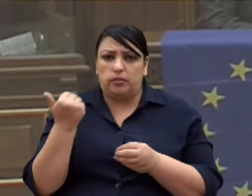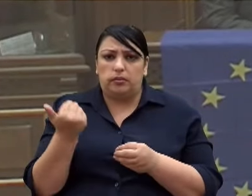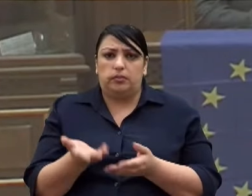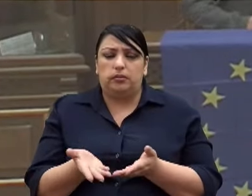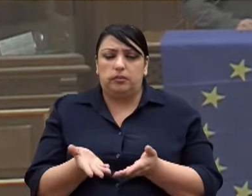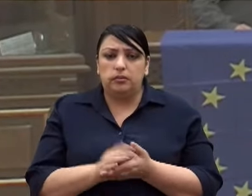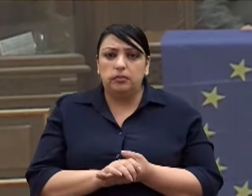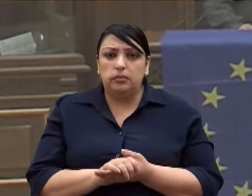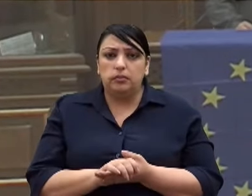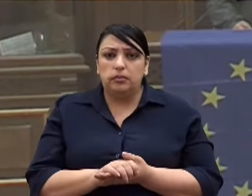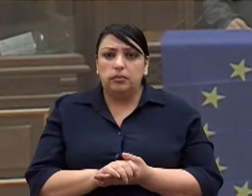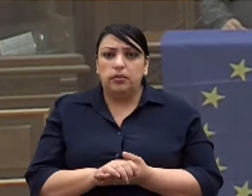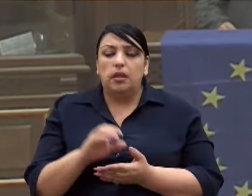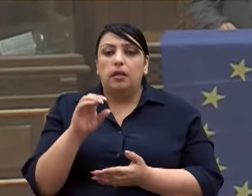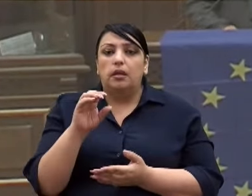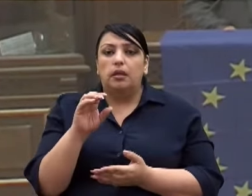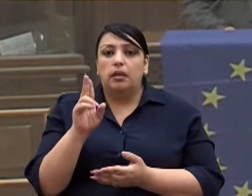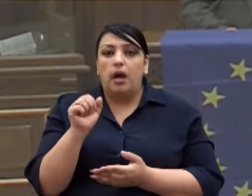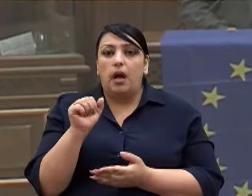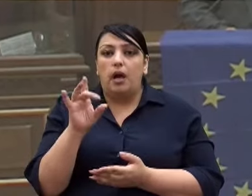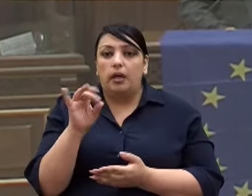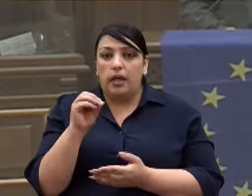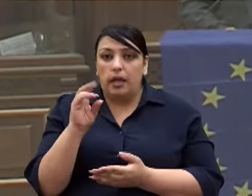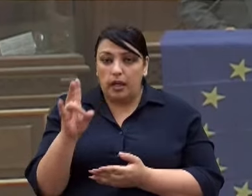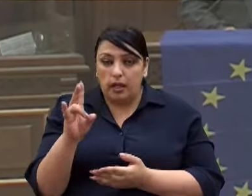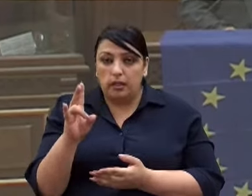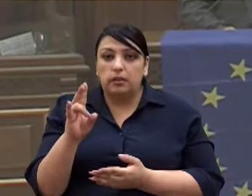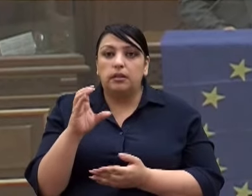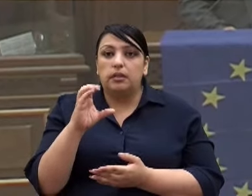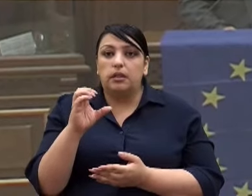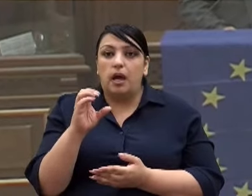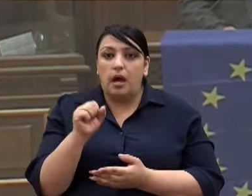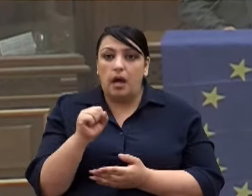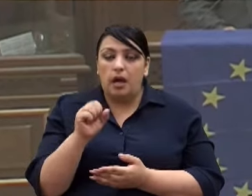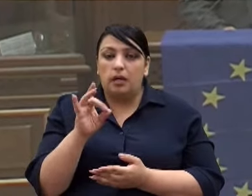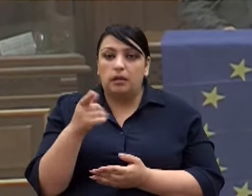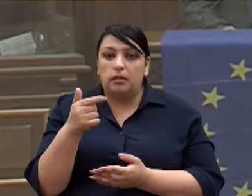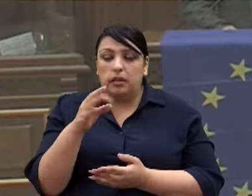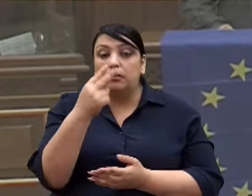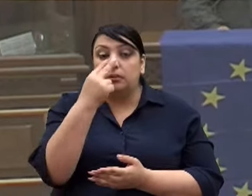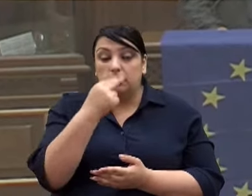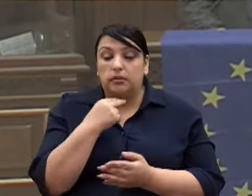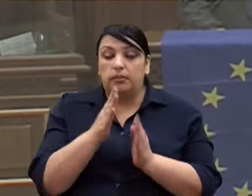պարոն Եղոյան, աչը նայեք, Կարեն Սարգսյան, խնդրում եմ, դուք եք հիմա բանավեճ անում,